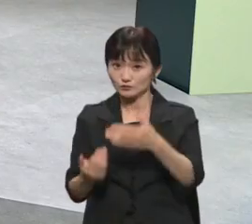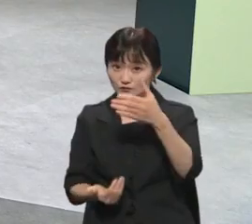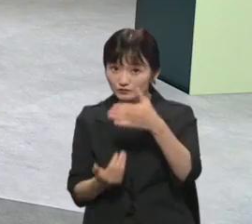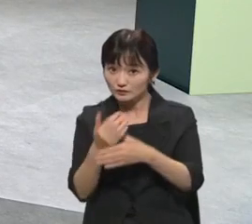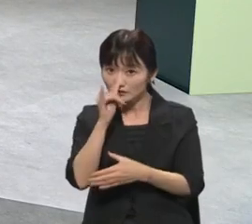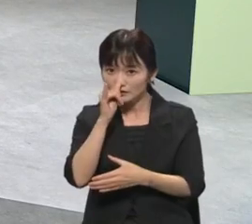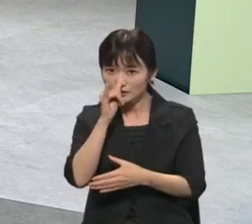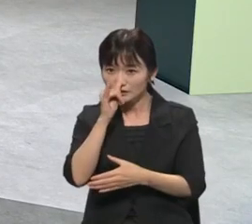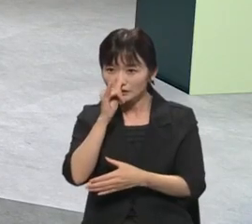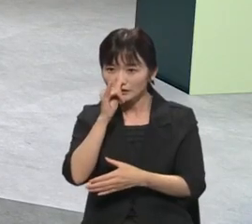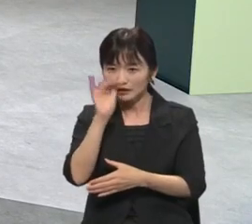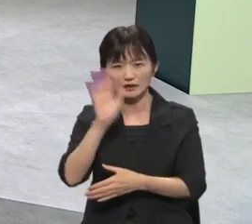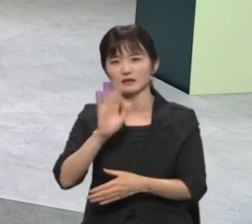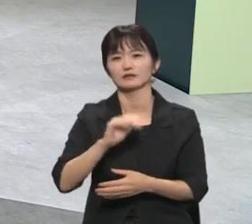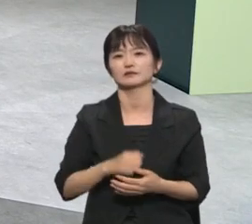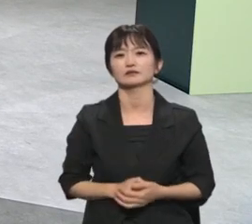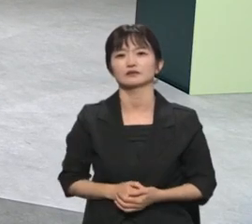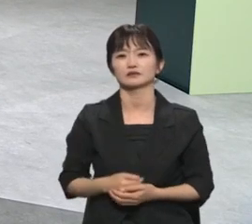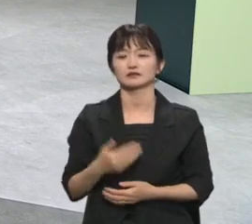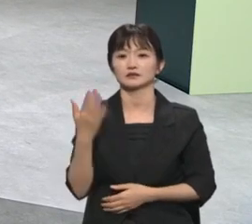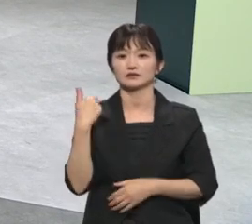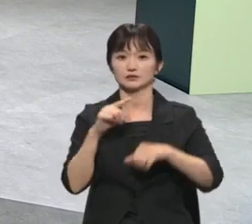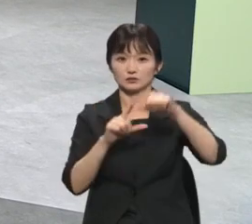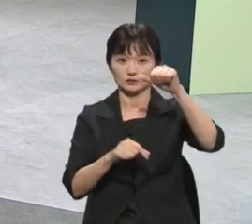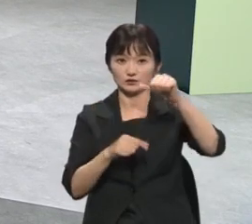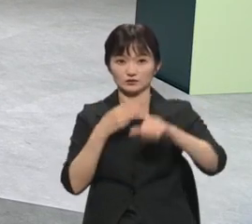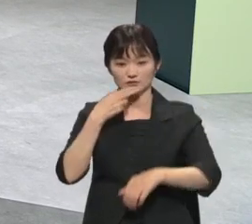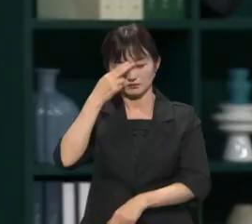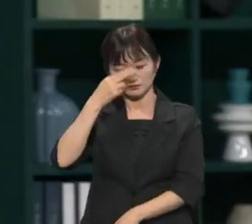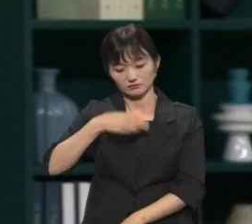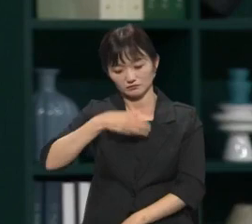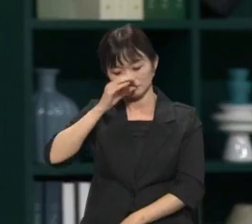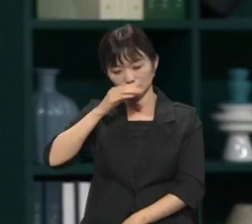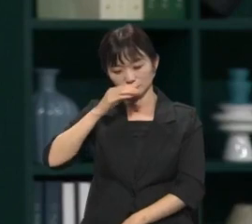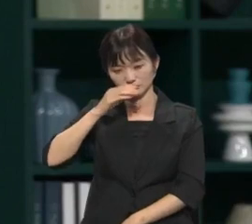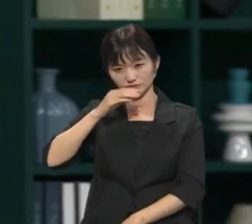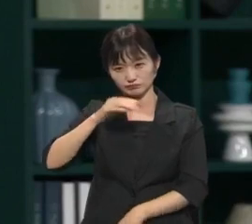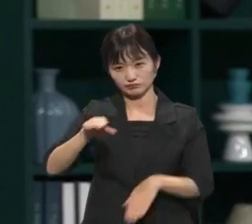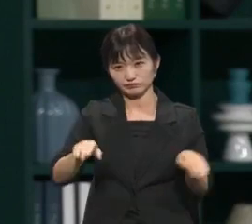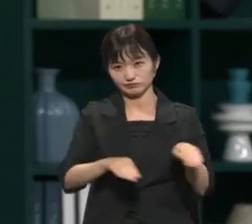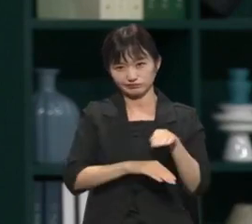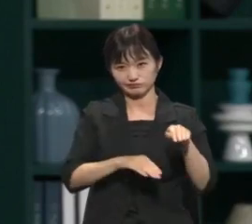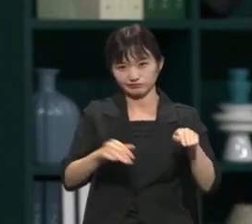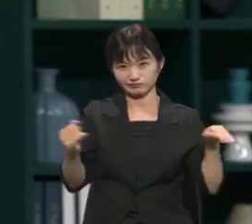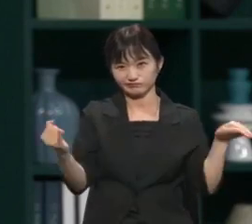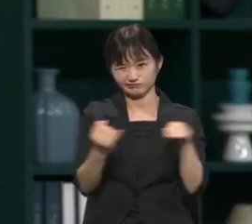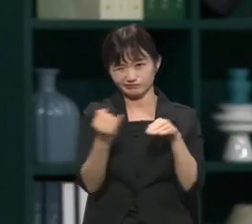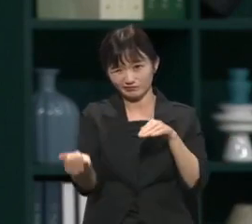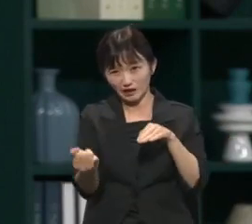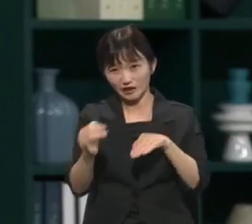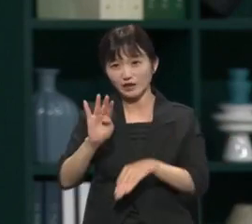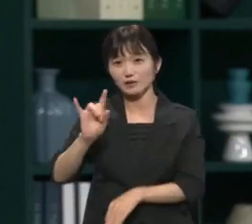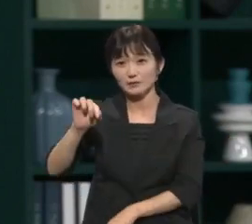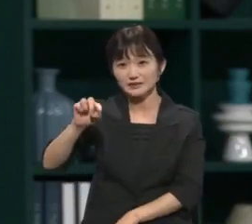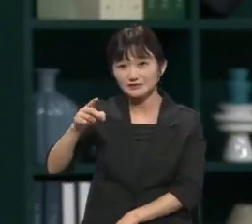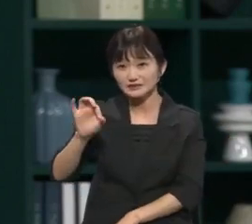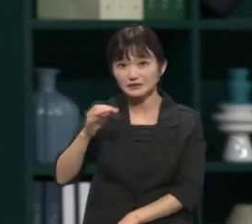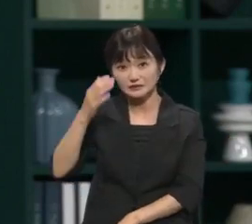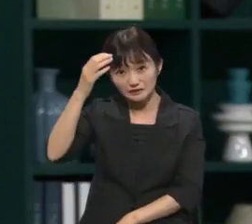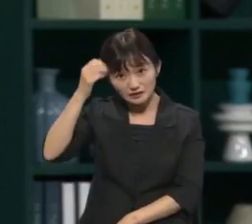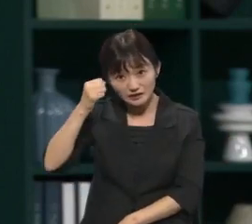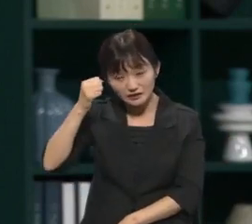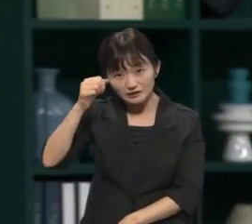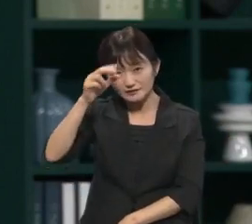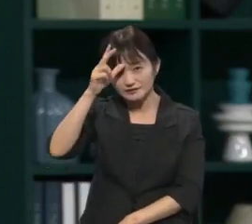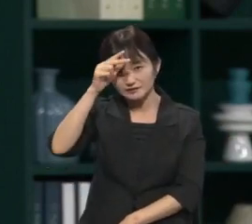다행히도 그건 아닙니다 지난 5월에 스쿨존에서 음주운전 차량 때문에 숨진 그 배승하향 기억하시죠 그 뒤로 이제